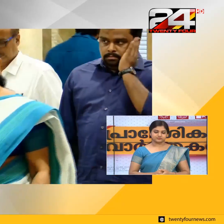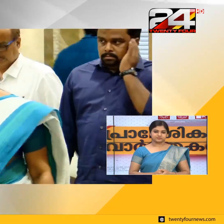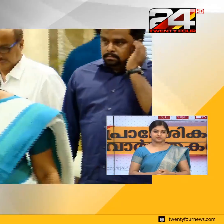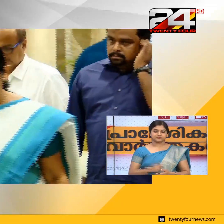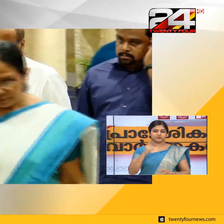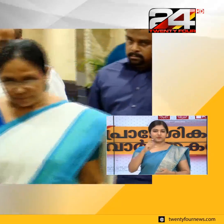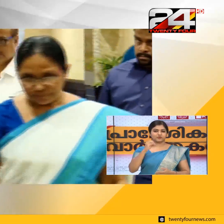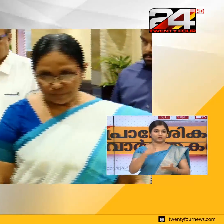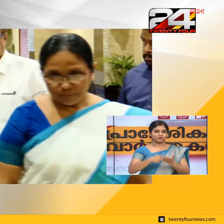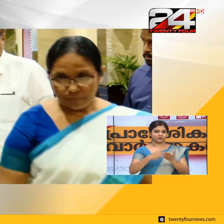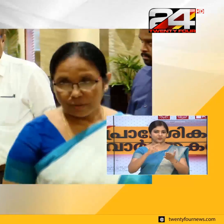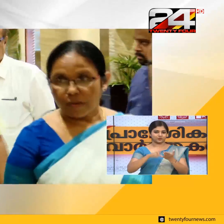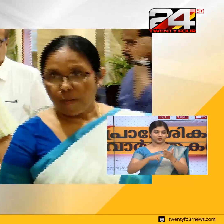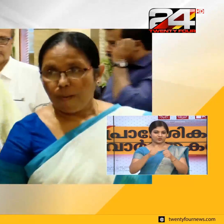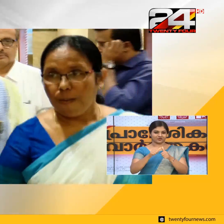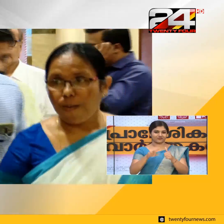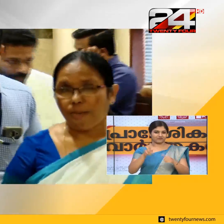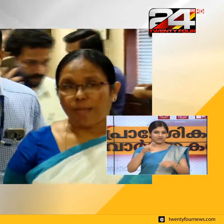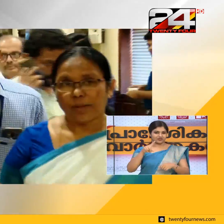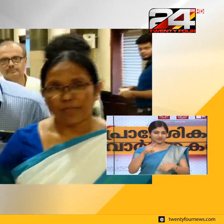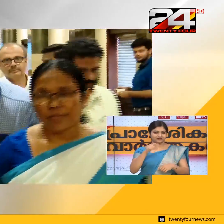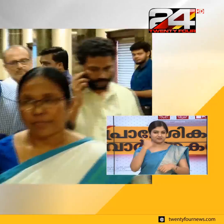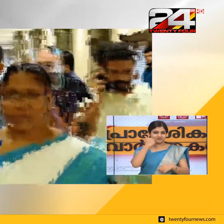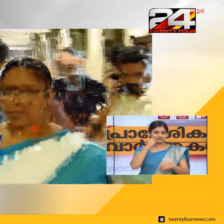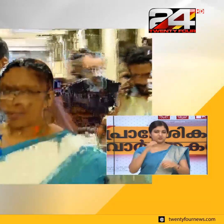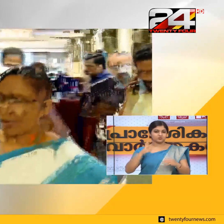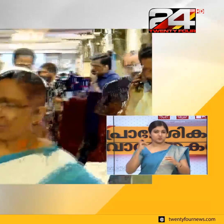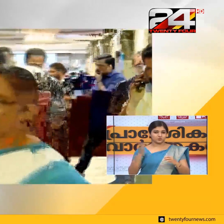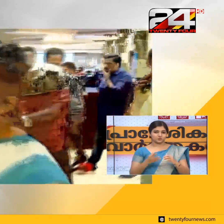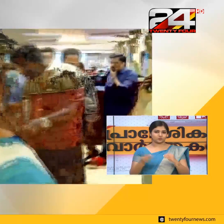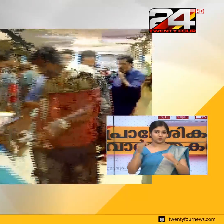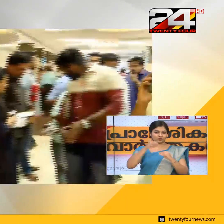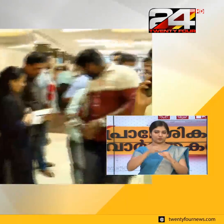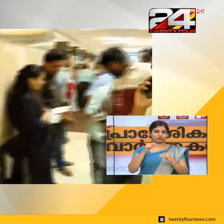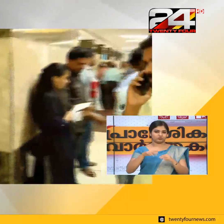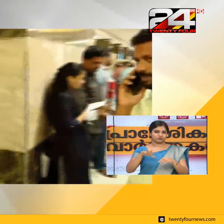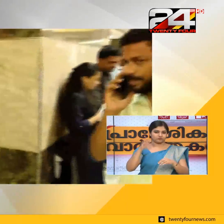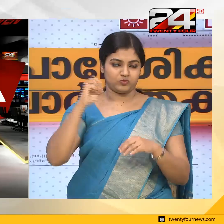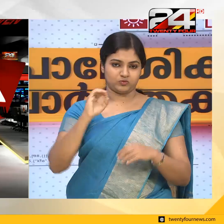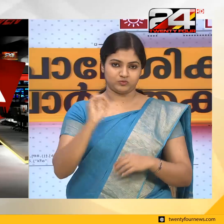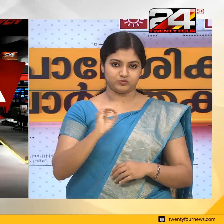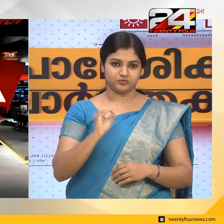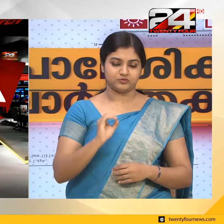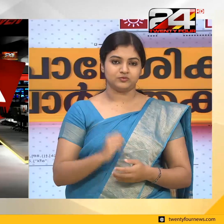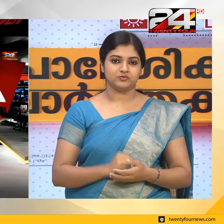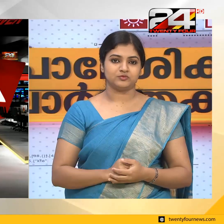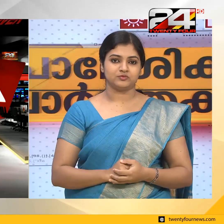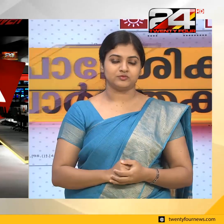കൊറോണ വൈറസ് ബാധയുമായി ബന്ധപ്പെട്ട് പുതിയ കേസുകളൊന്നും പോസിറ്റീവായ ഫലങ്ങളൊന്നും ഇതുവരെ